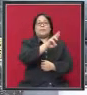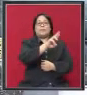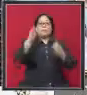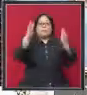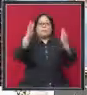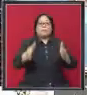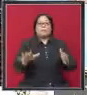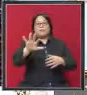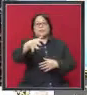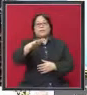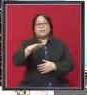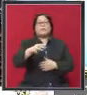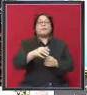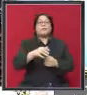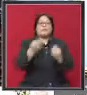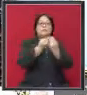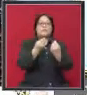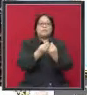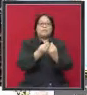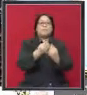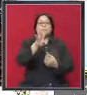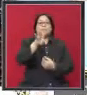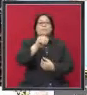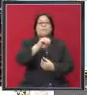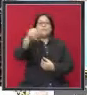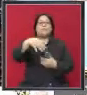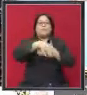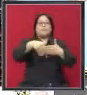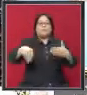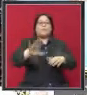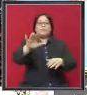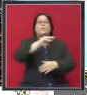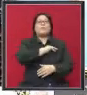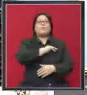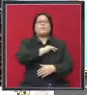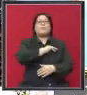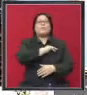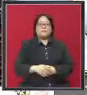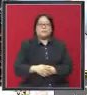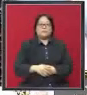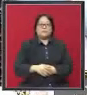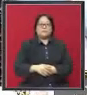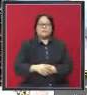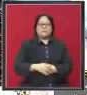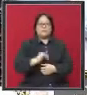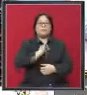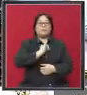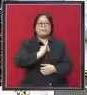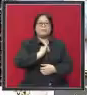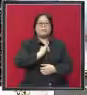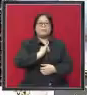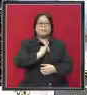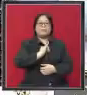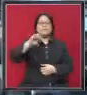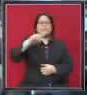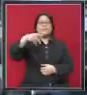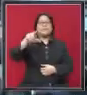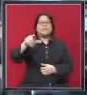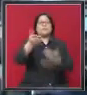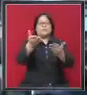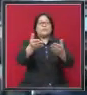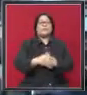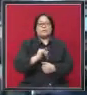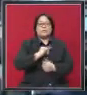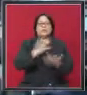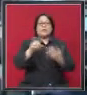80,000 orang Menteri. Dengan anggaran implikasi kewangan sebanyak RM40 juta. Ah, Menteri, saya jempol-jempol. Jempol,